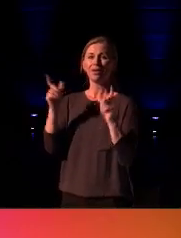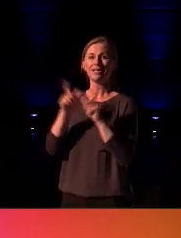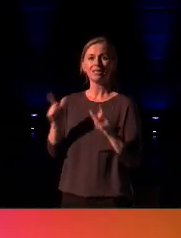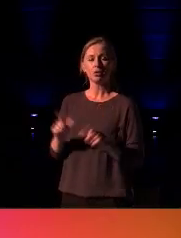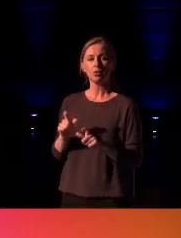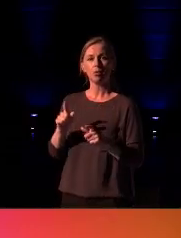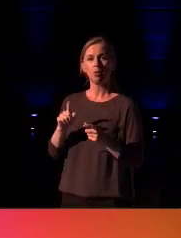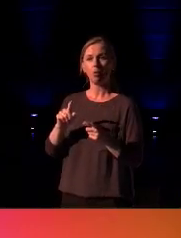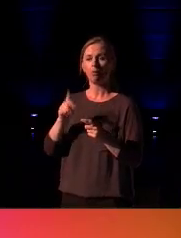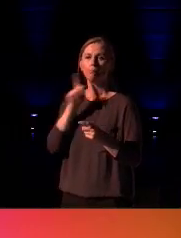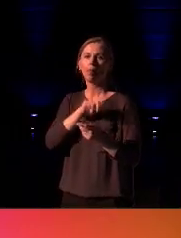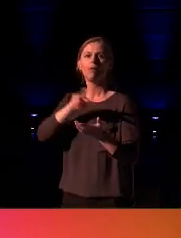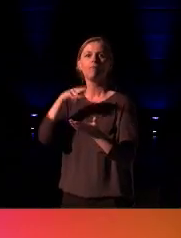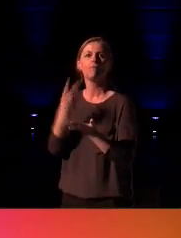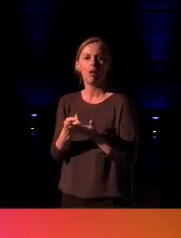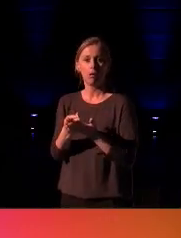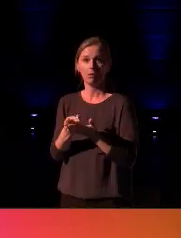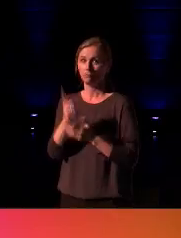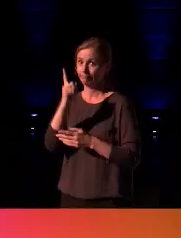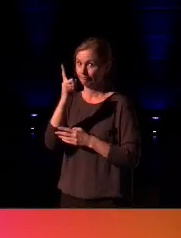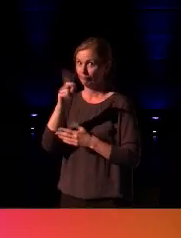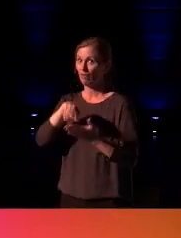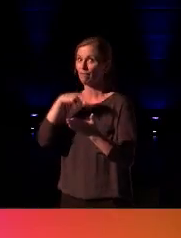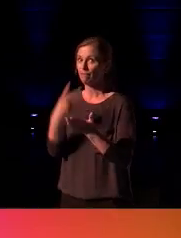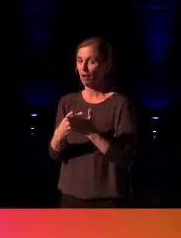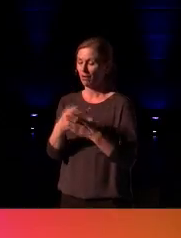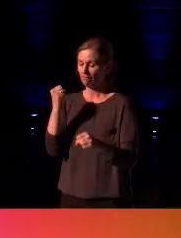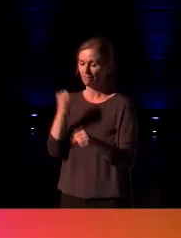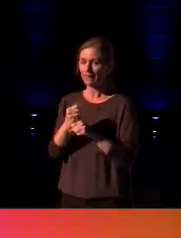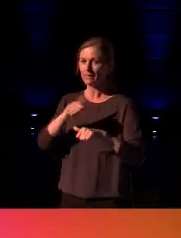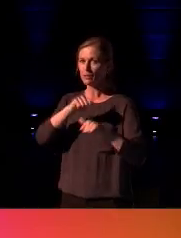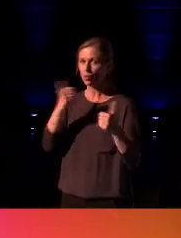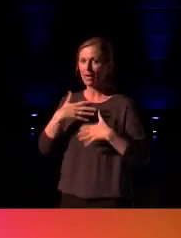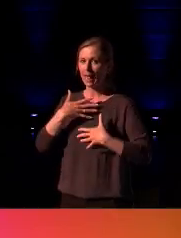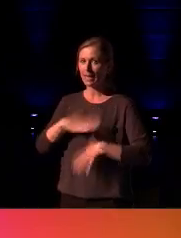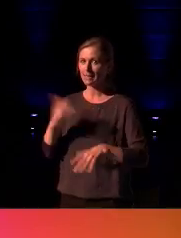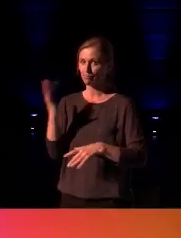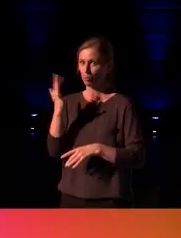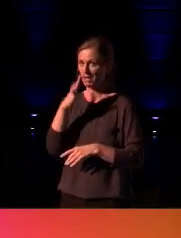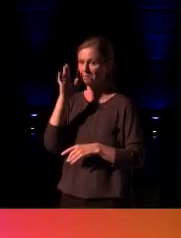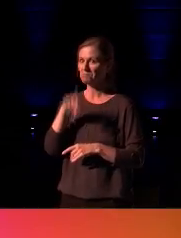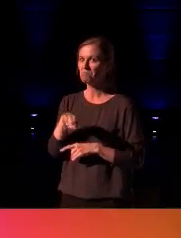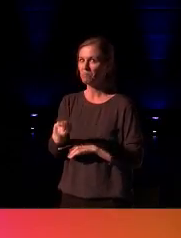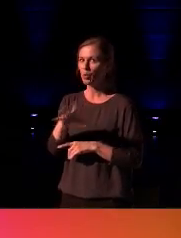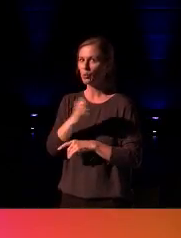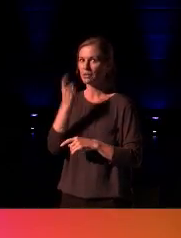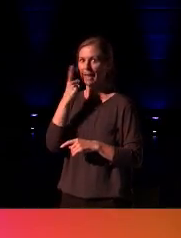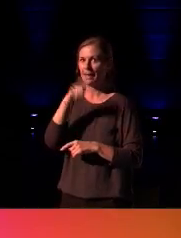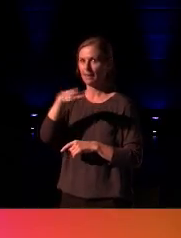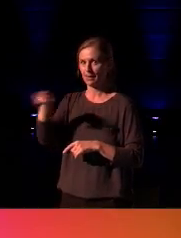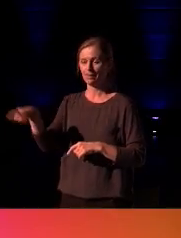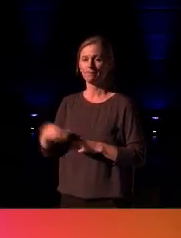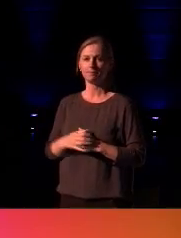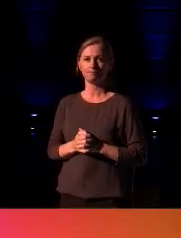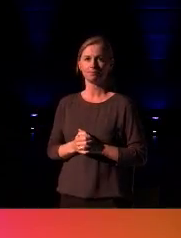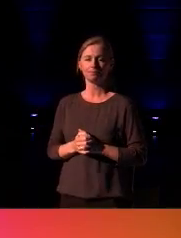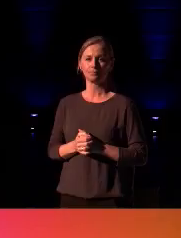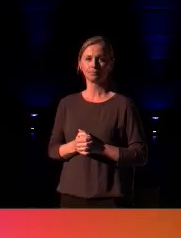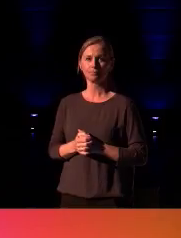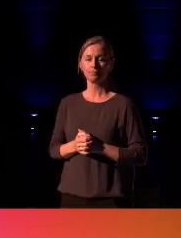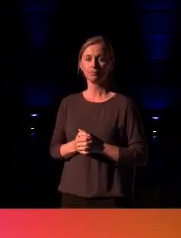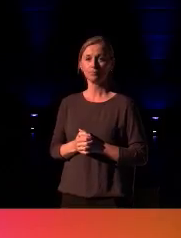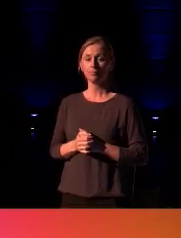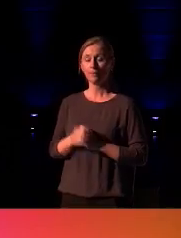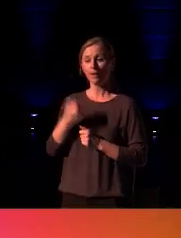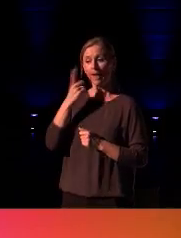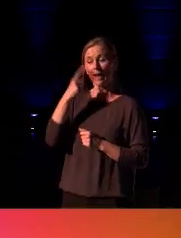risiko for fall, ikke minst. Og fall er et av de virkelig store helseproblemene hos de gamle. Av de